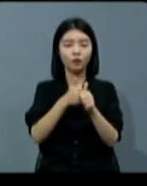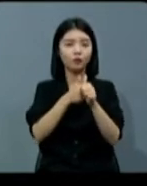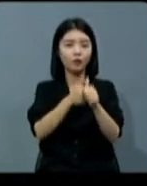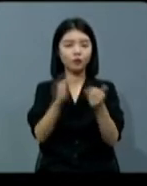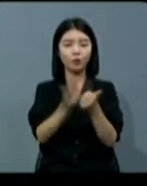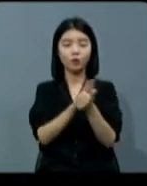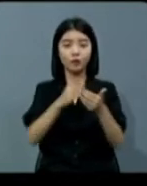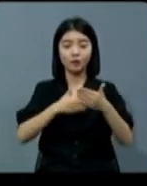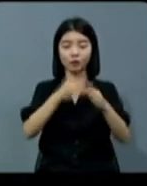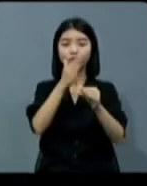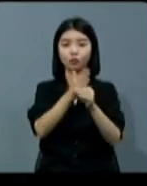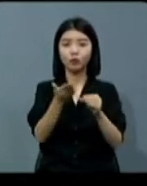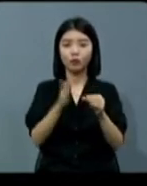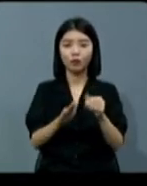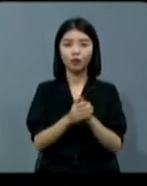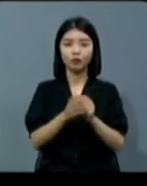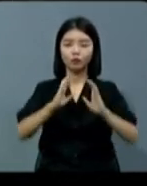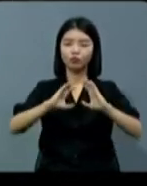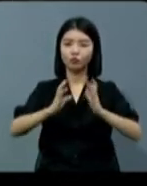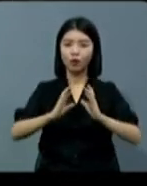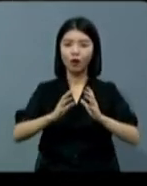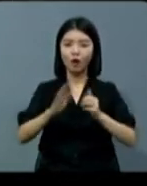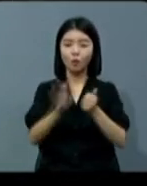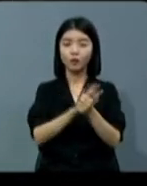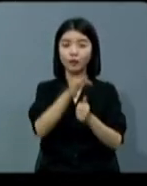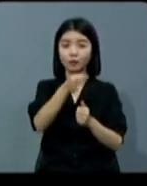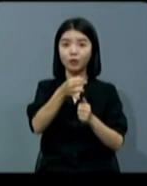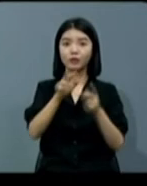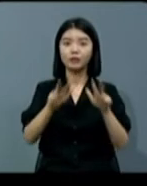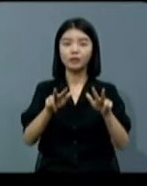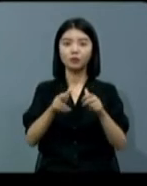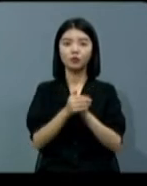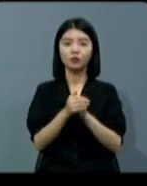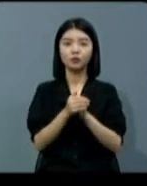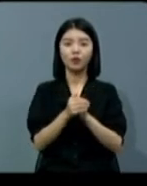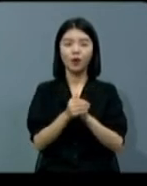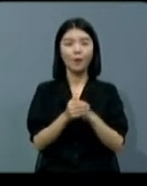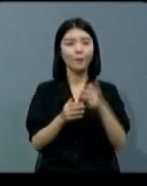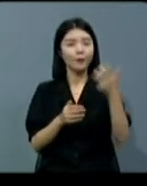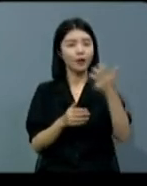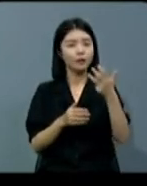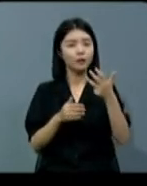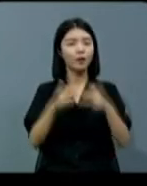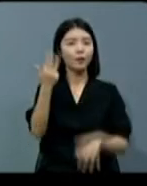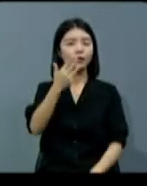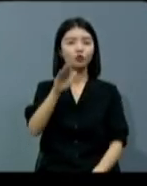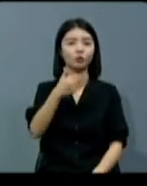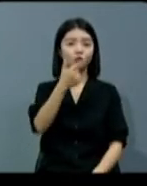배보상안이 진행이 되고 있는데요. 그 국가 보상 금액이 현재는 잠정 책정이 한 8,960만 원